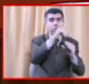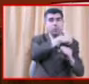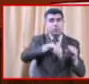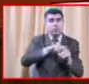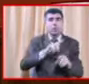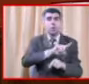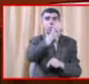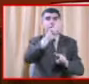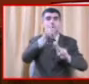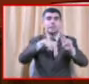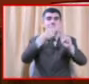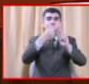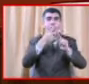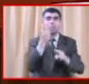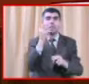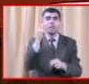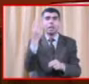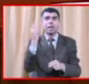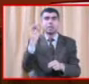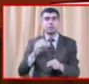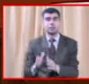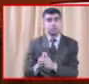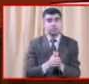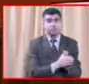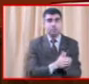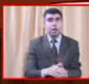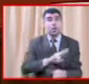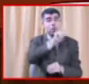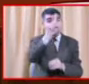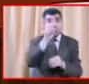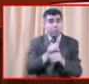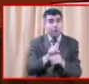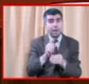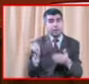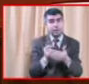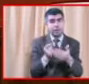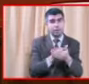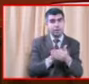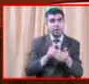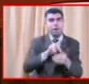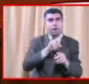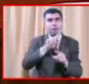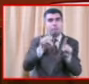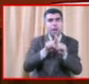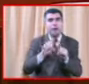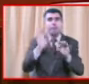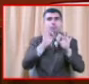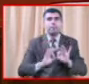عن أسئلة كتابية. أما الأسئلة الكتابية المتبقاة دون جواب